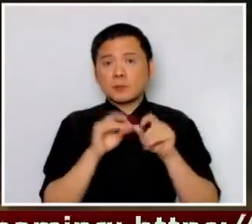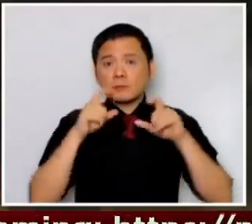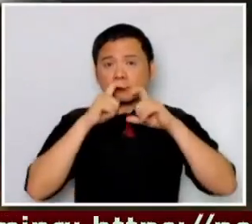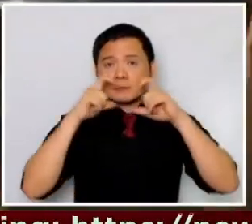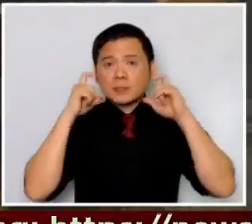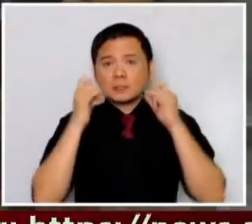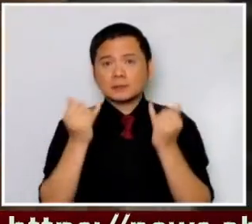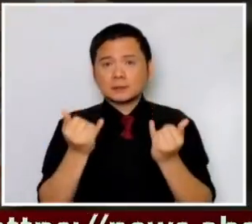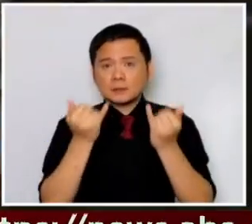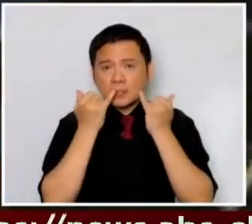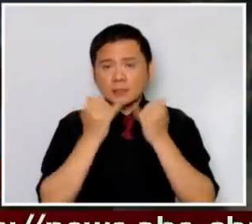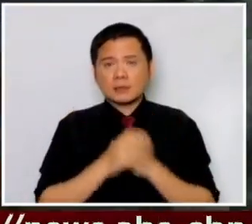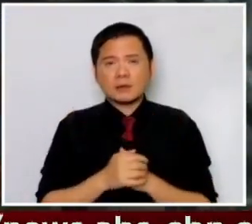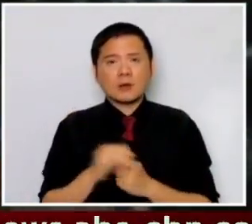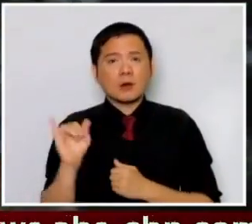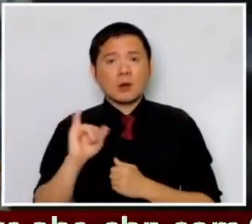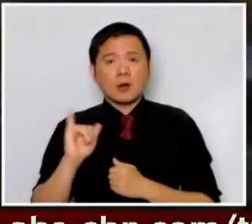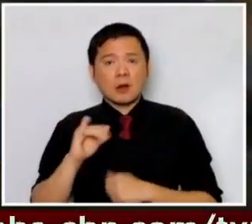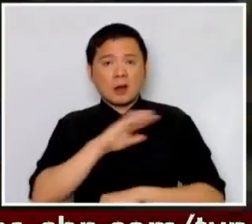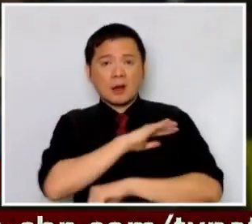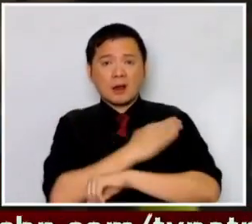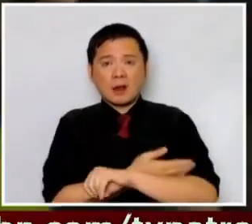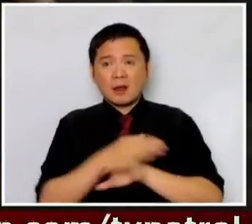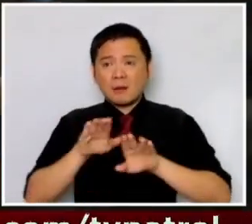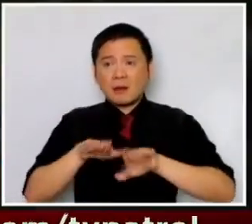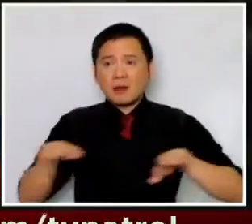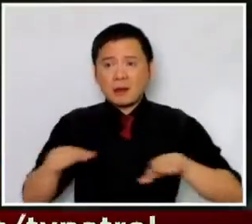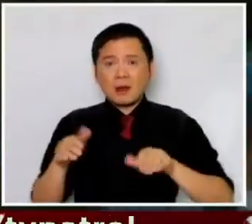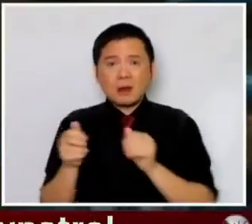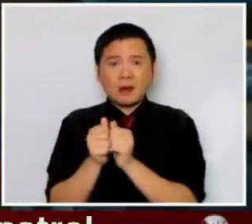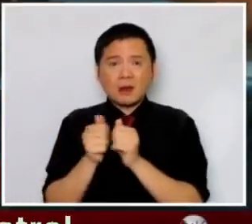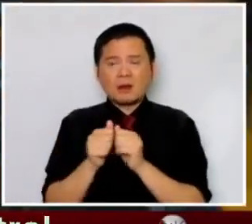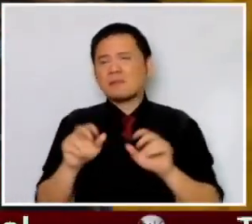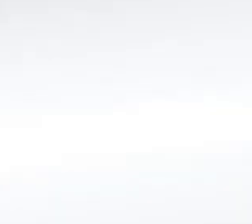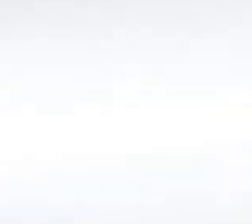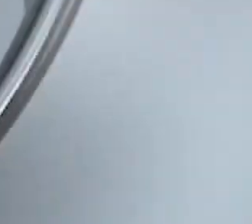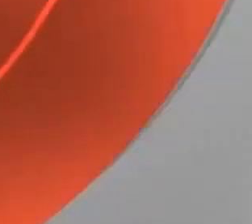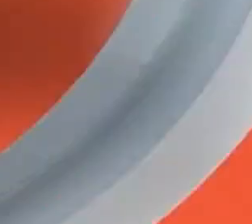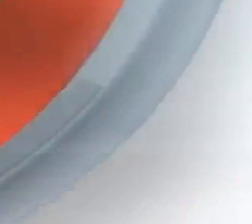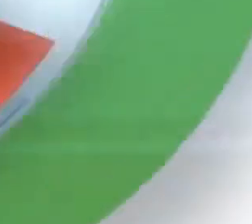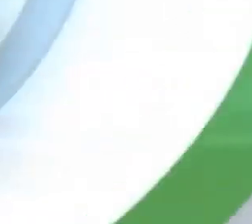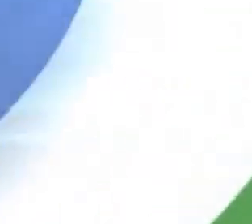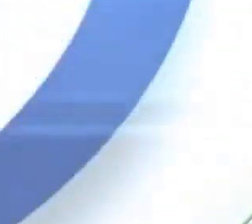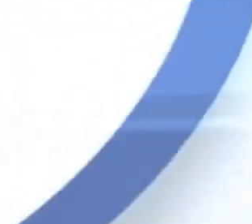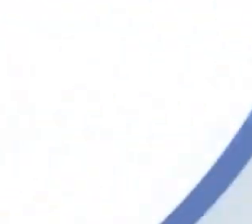maaari ay huwag nang sumama ng mga bata at laging ingatan ang mga dalang gamit.